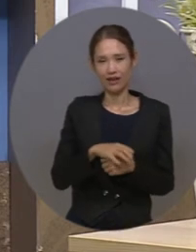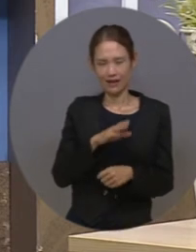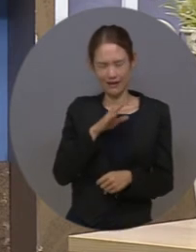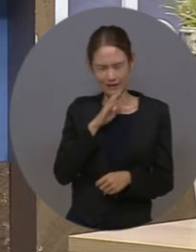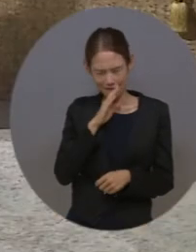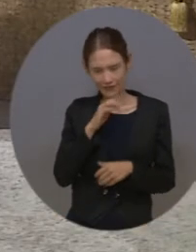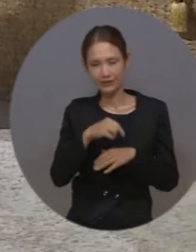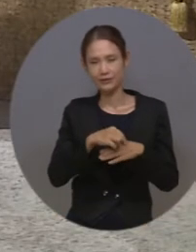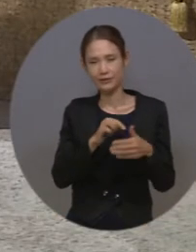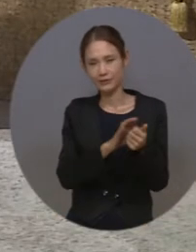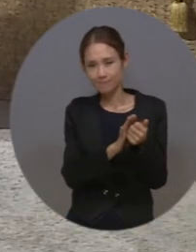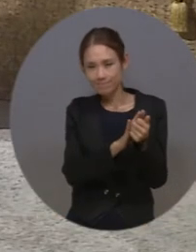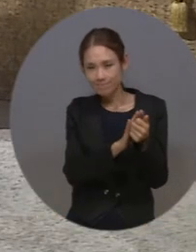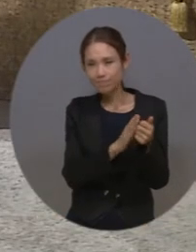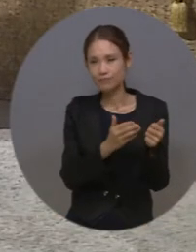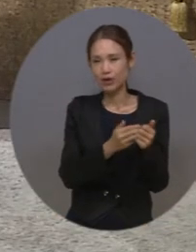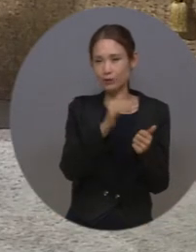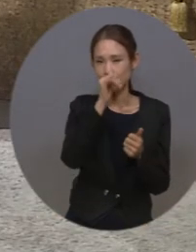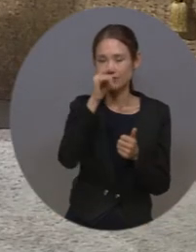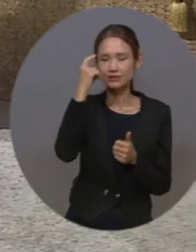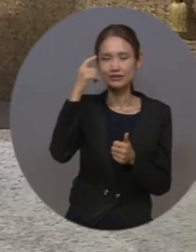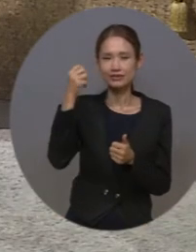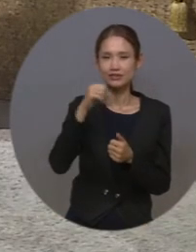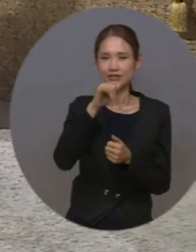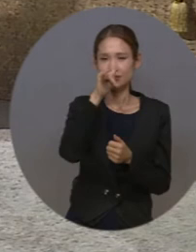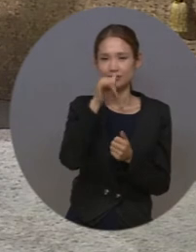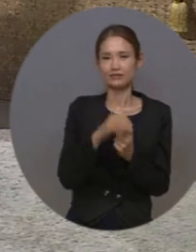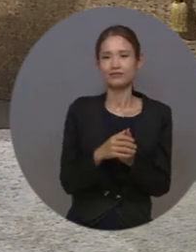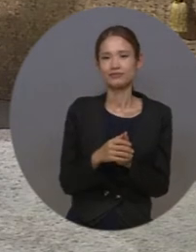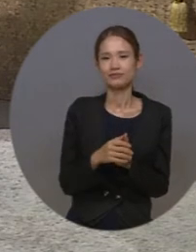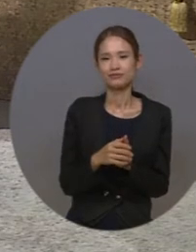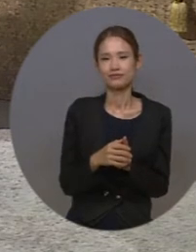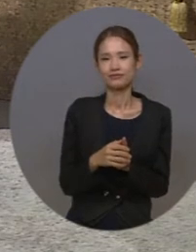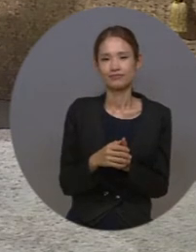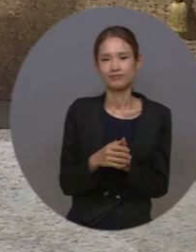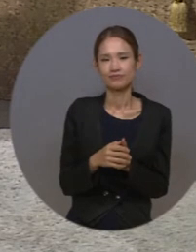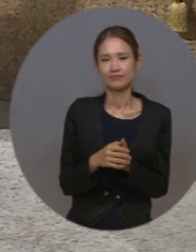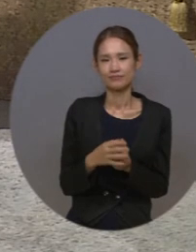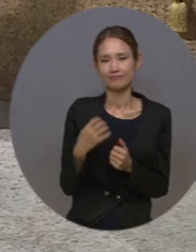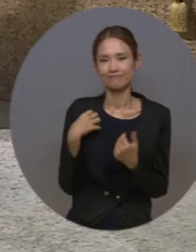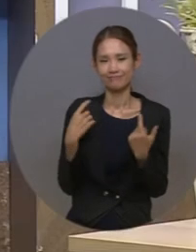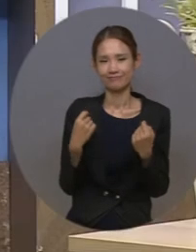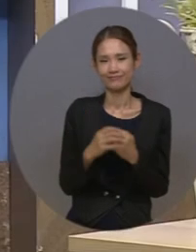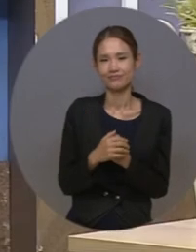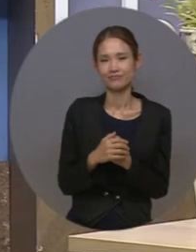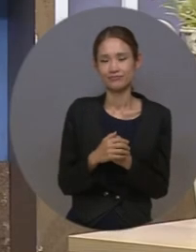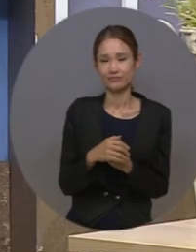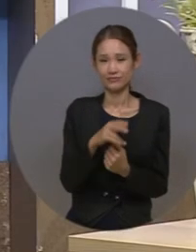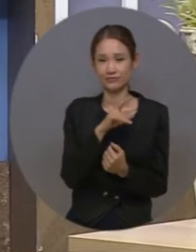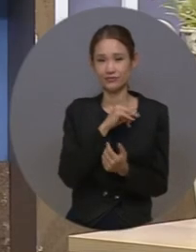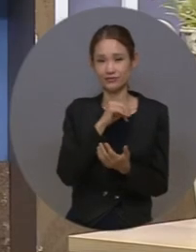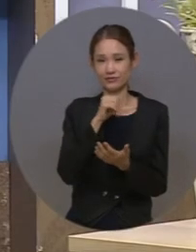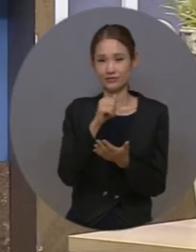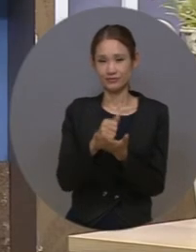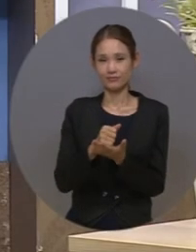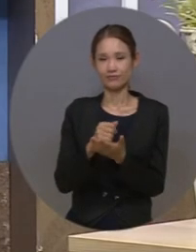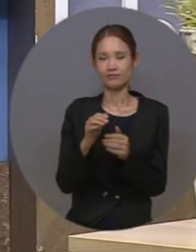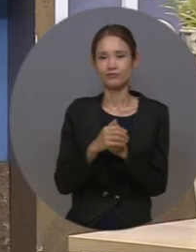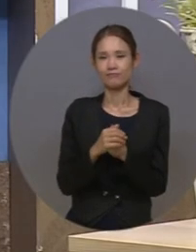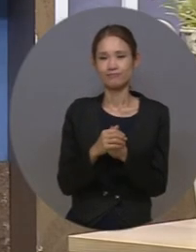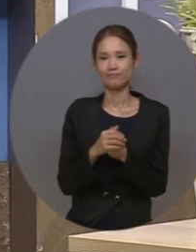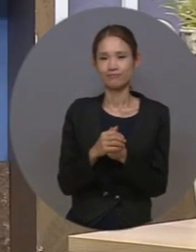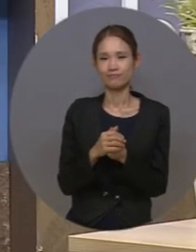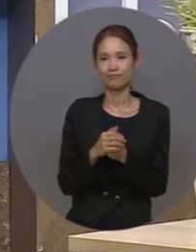네. 대하고 있구나 하는 그런 인식도 네. 제고하는 역할이 될 것 같은데요. 그러면